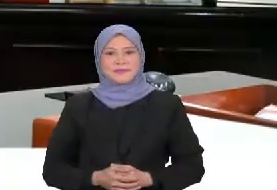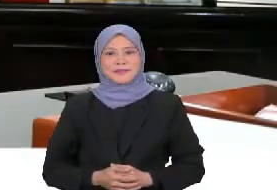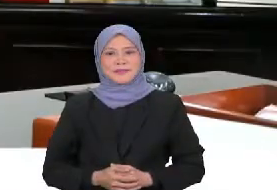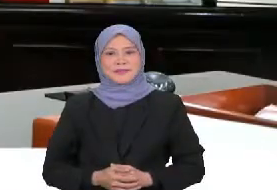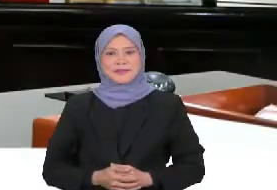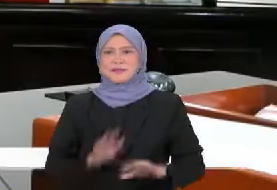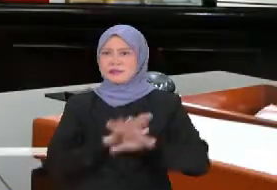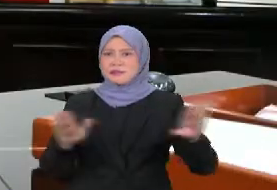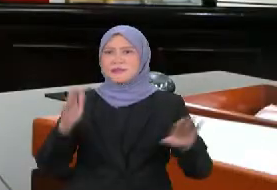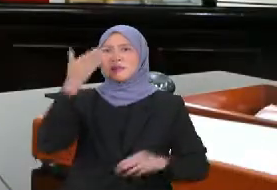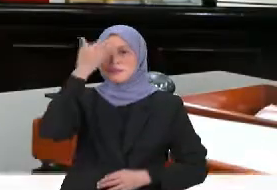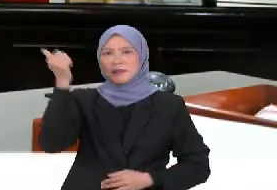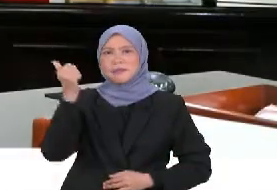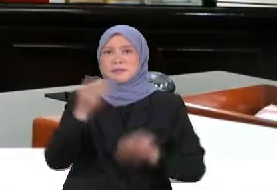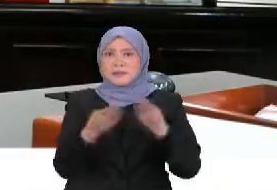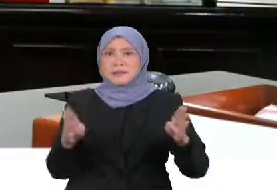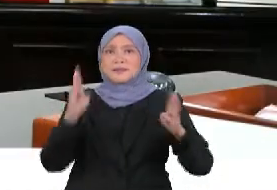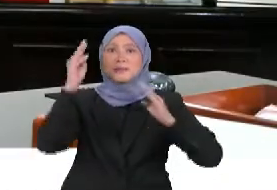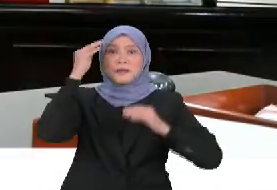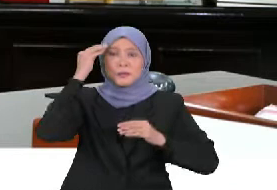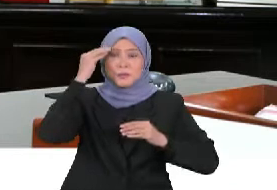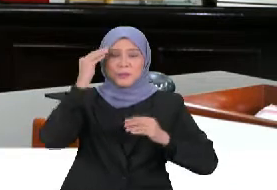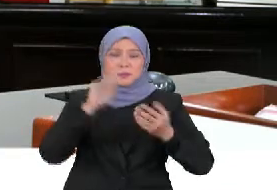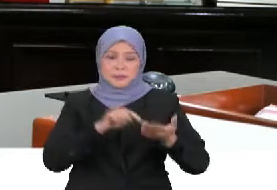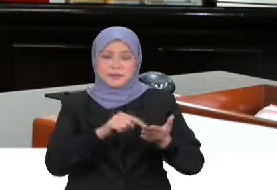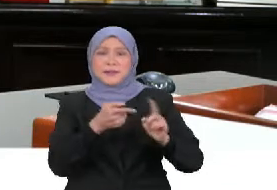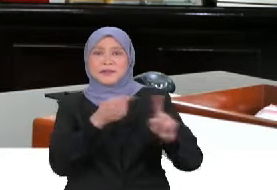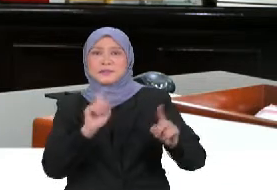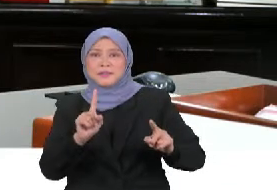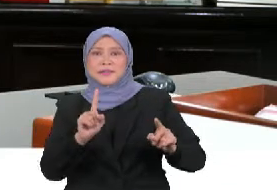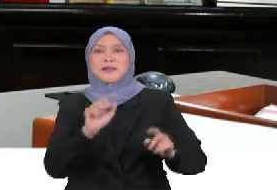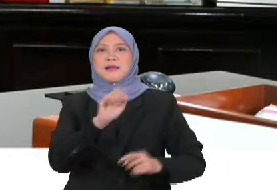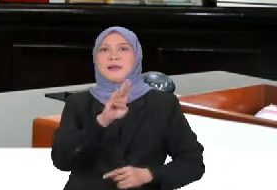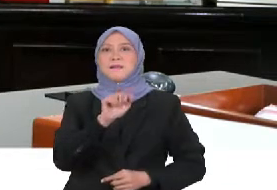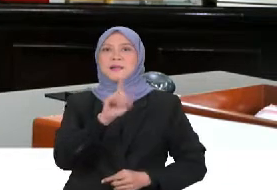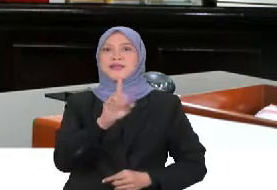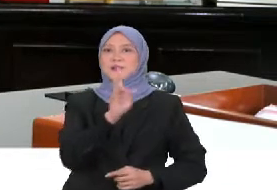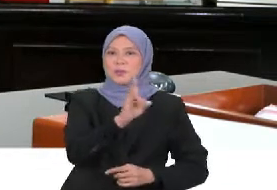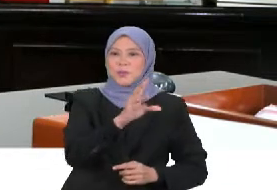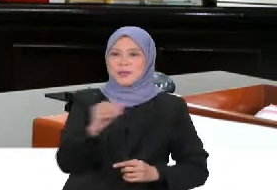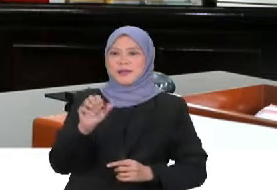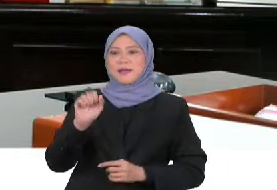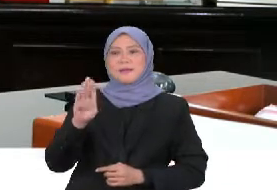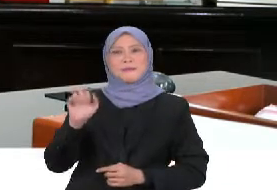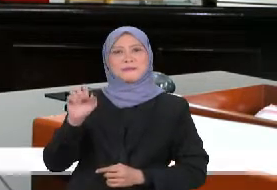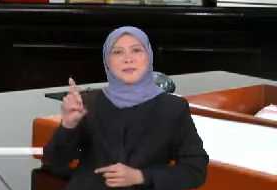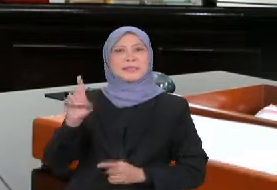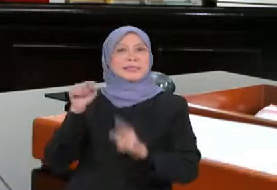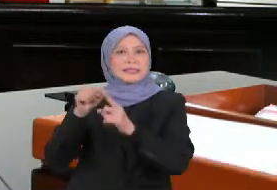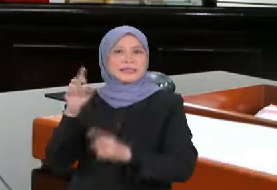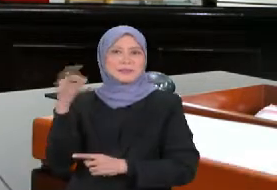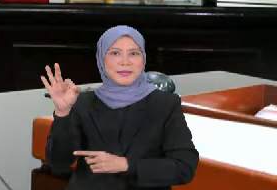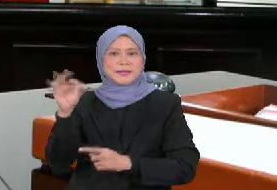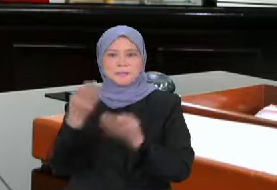Jangan sesekali kita lupa bahawa bahasa Melayu merupakan bahasa lingua franca dari abad ke-7 hingga abad ke-19 serta menjadi